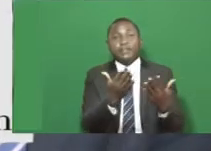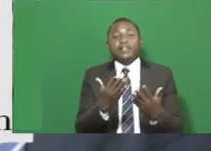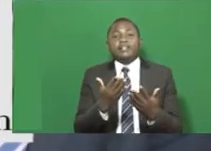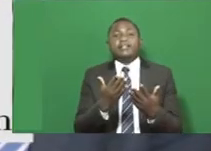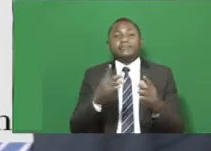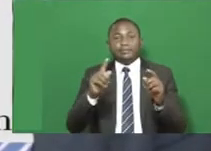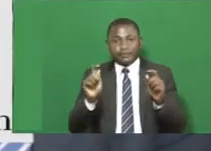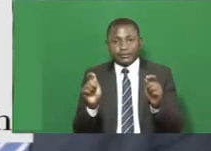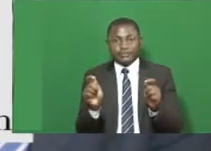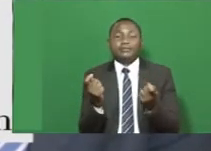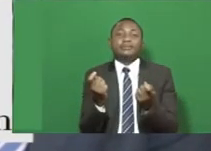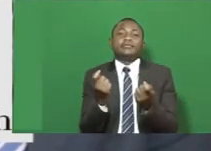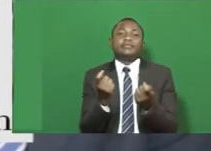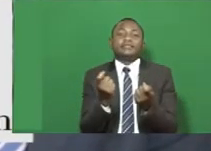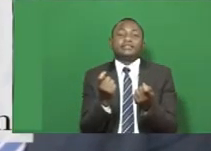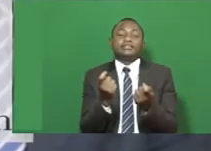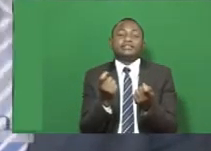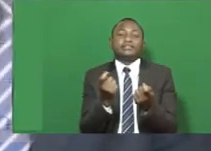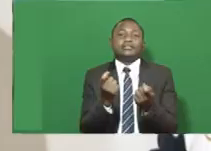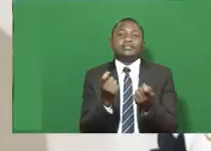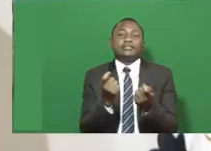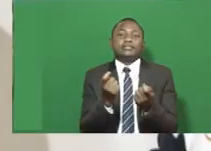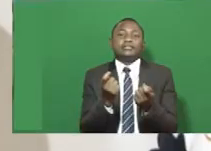Tinoo kuchingamidzai wa tereri.